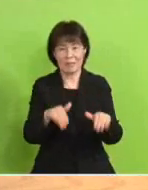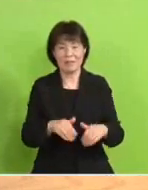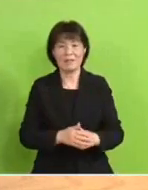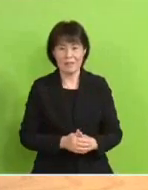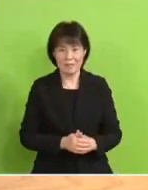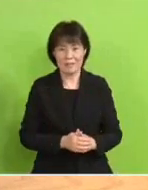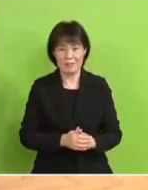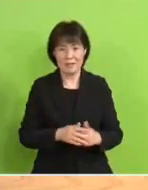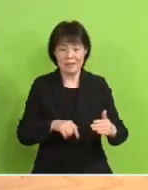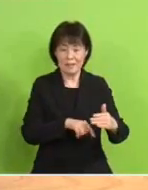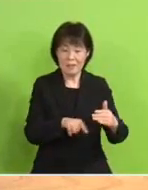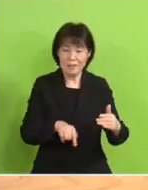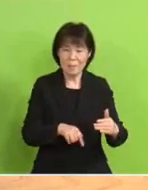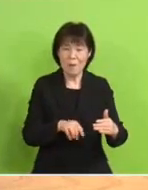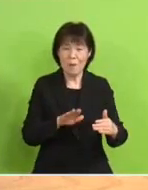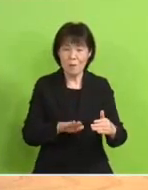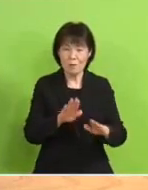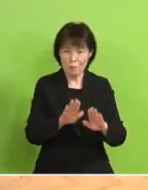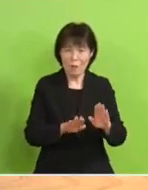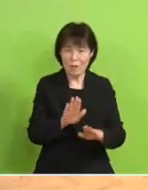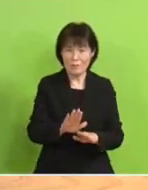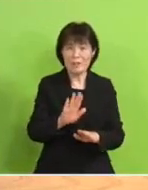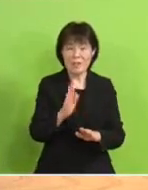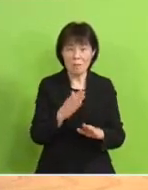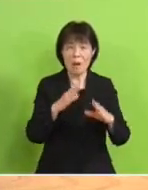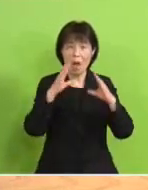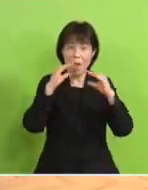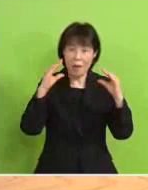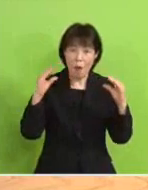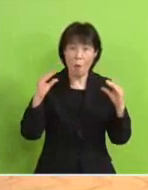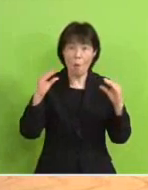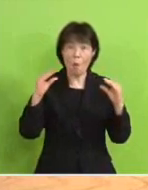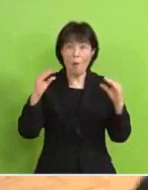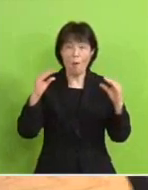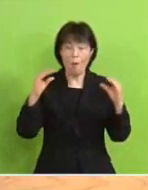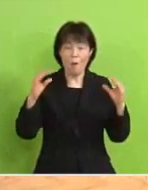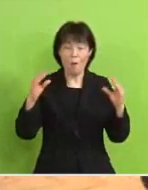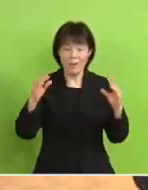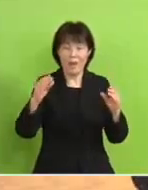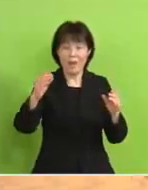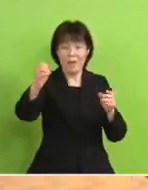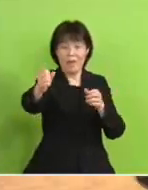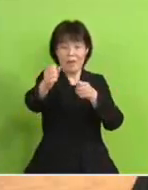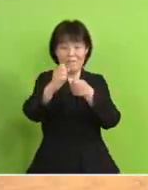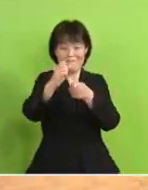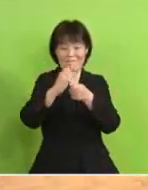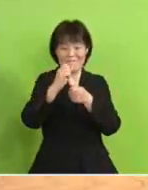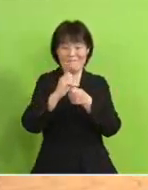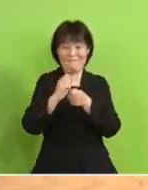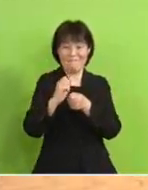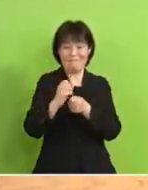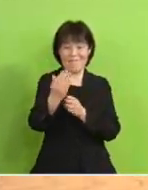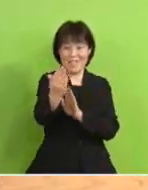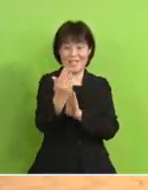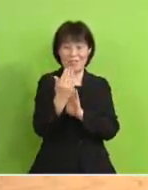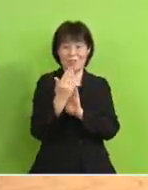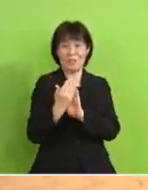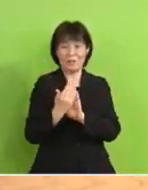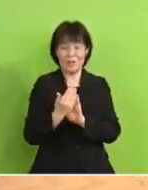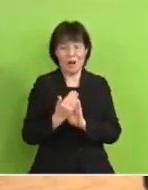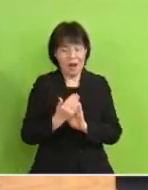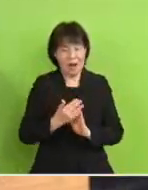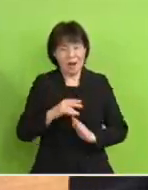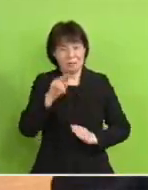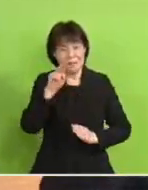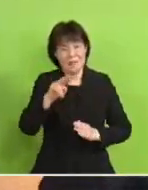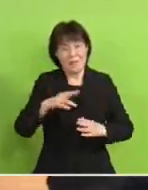で、その中にも であるにもかかわらず笑顔でトーチキスをしてどんどんどんどんこう近づいてくるんですよ。いや